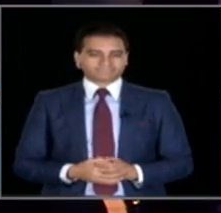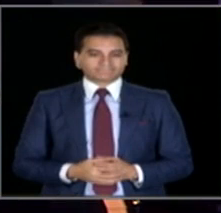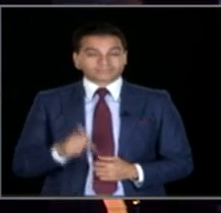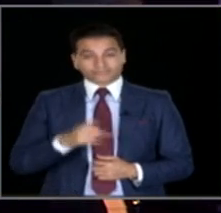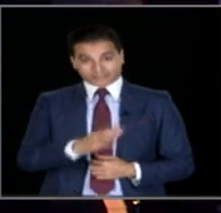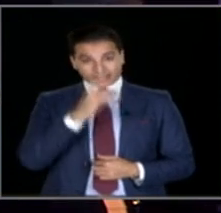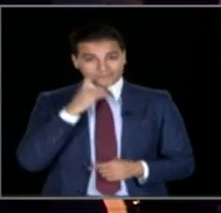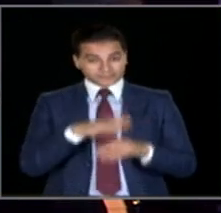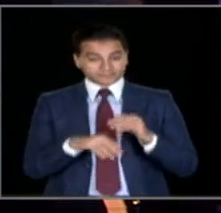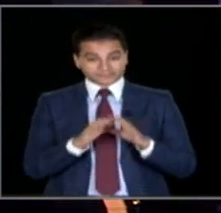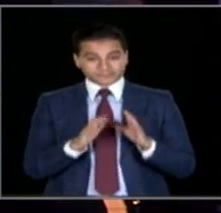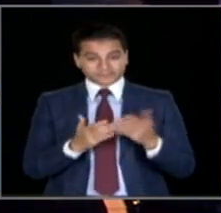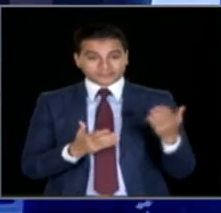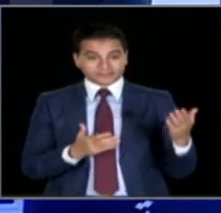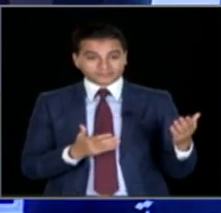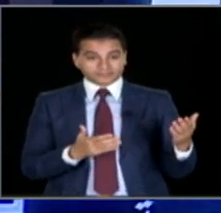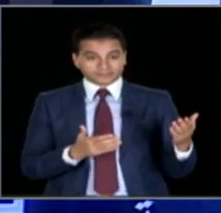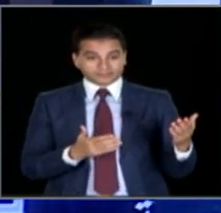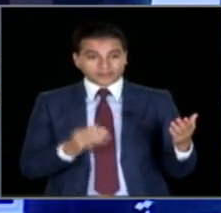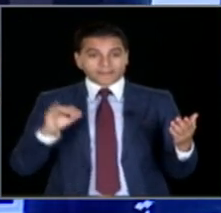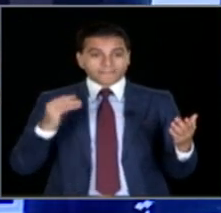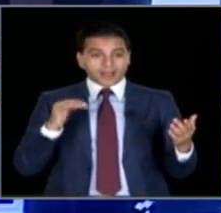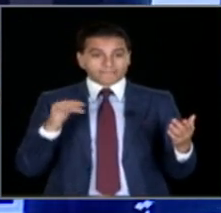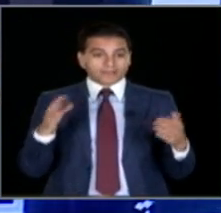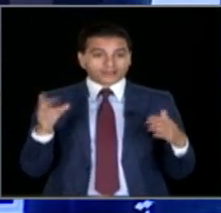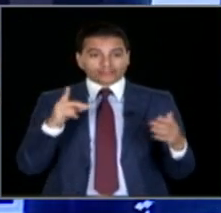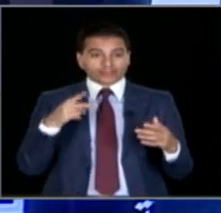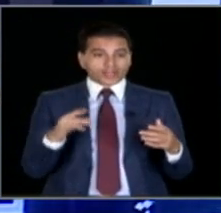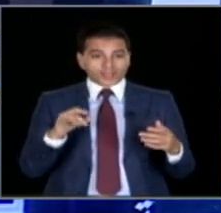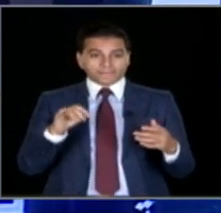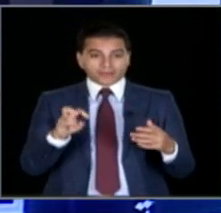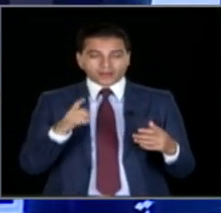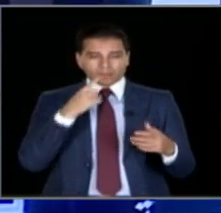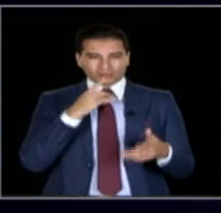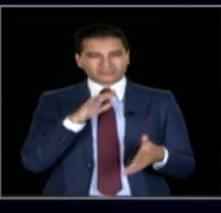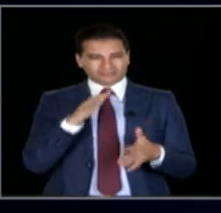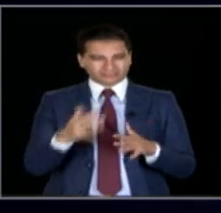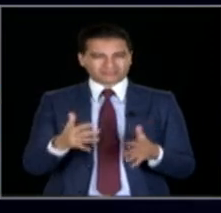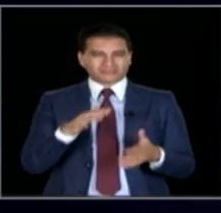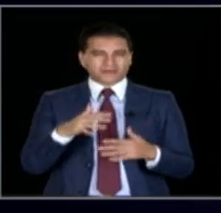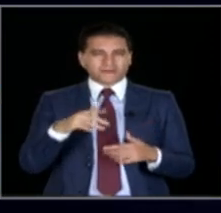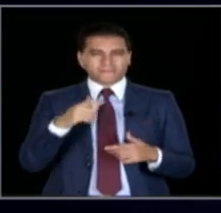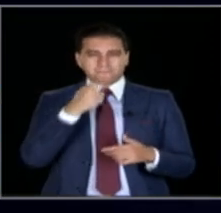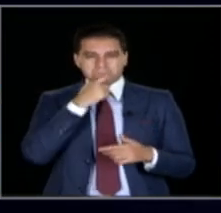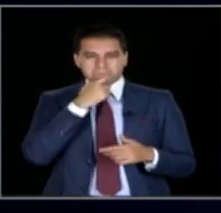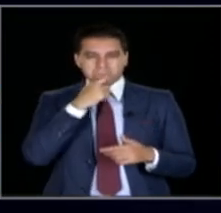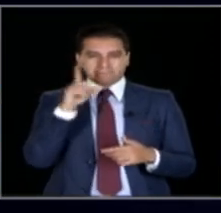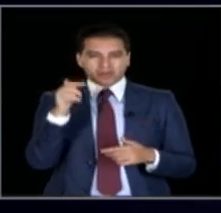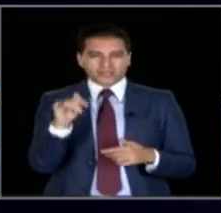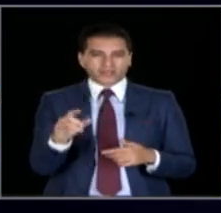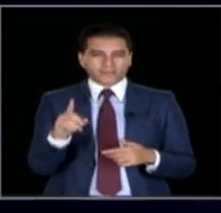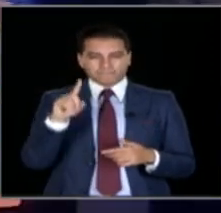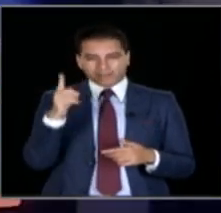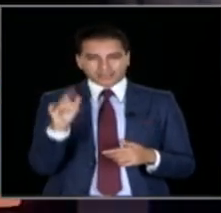في إجابة بيكاسو. محمد طعيمة. تخمينة بريطانيا. محمد طعيمة،